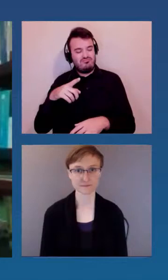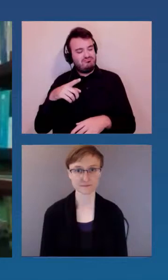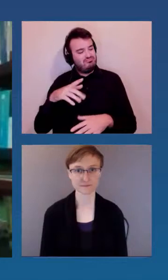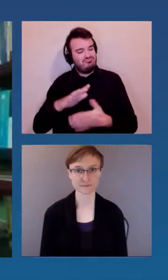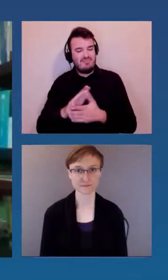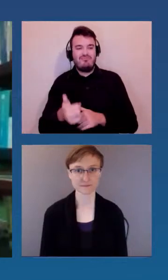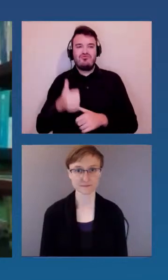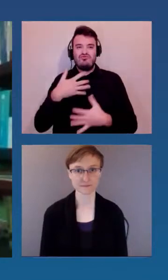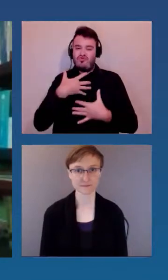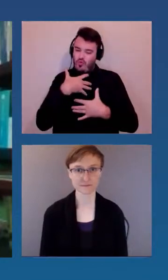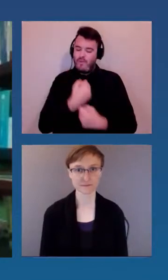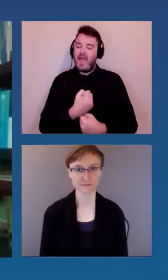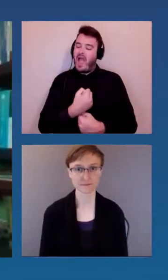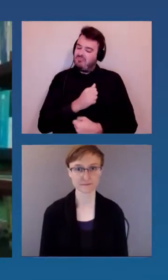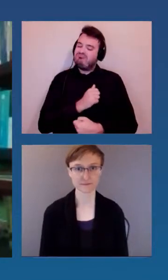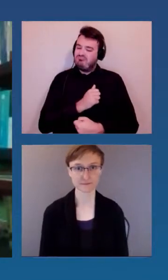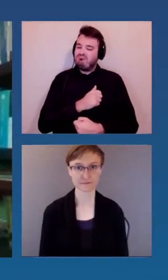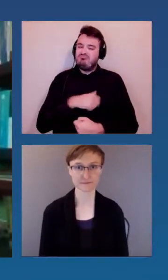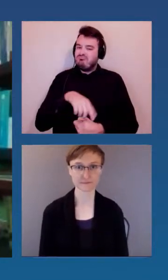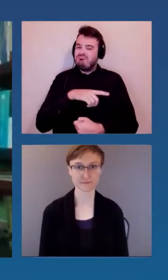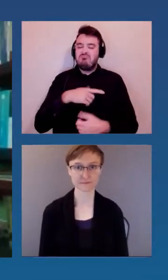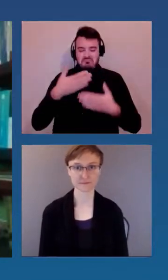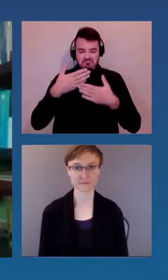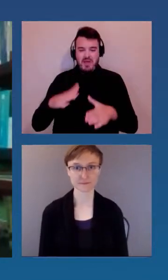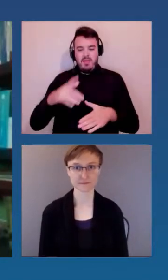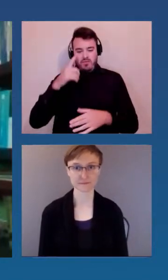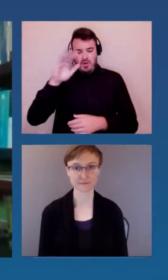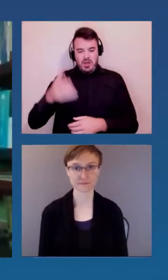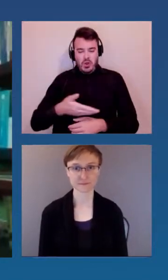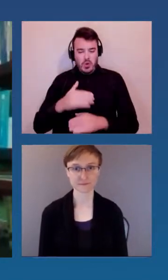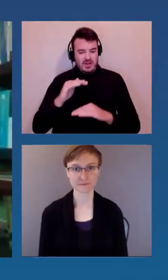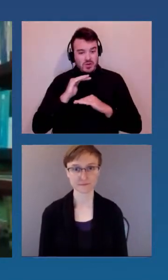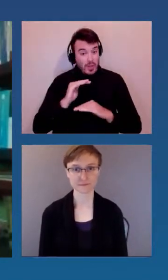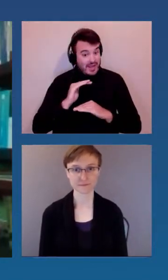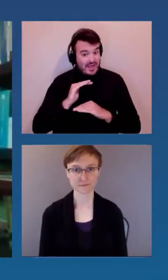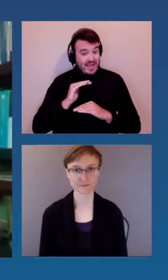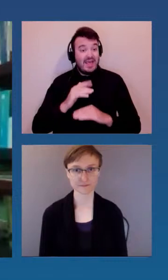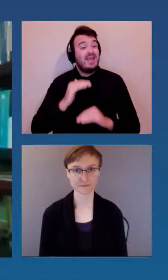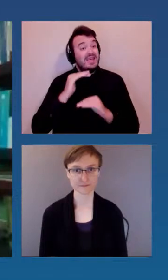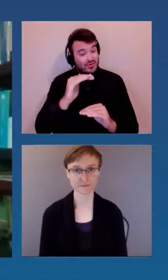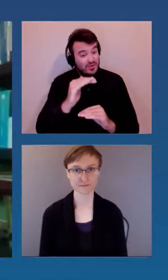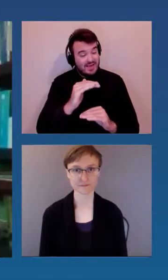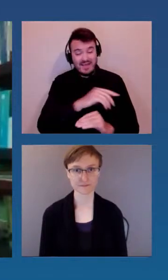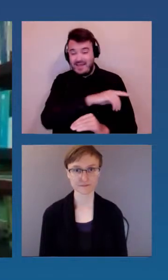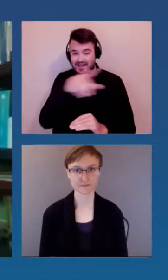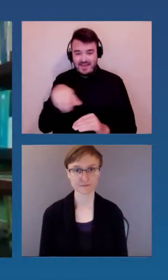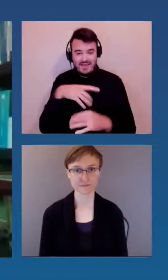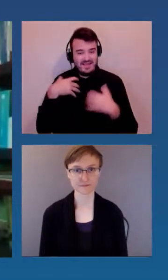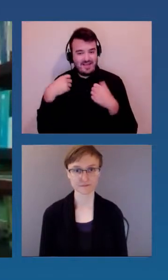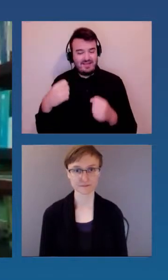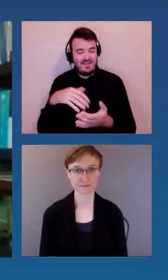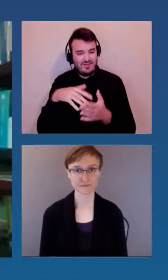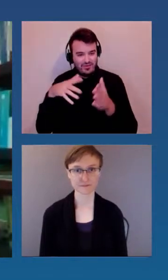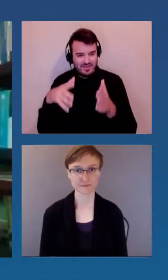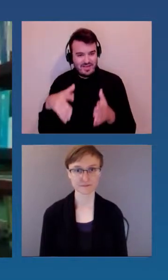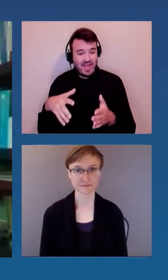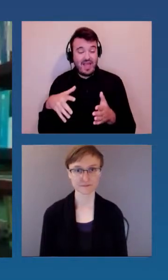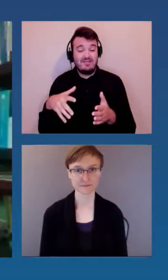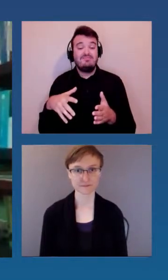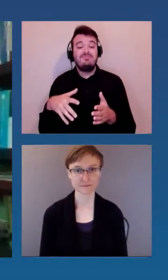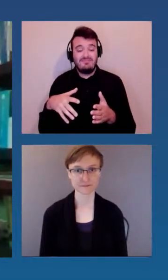qu'avec ce qu'on a appris à faire ensemble, on sera quand même ensemble à distance et ce sera des apprentissages de